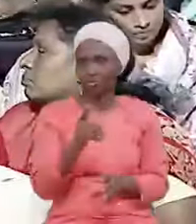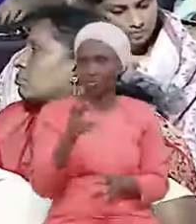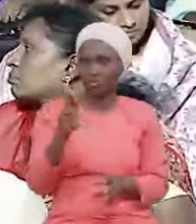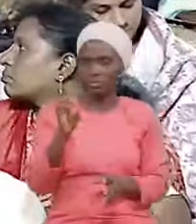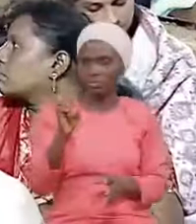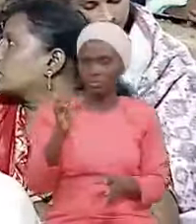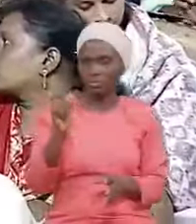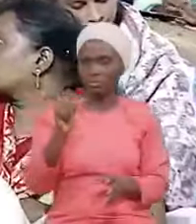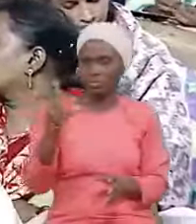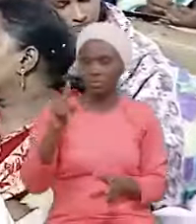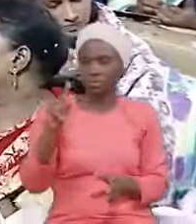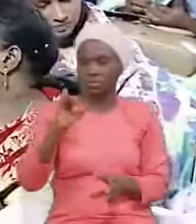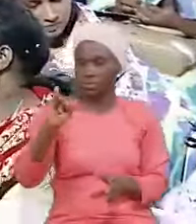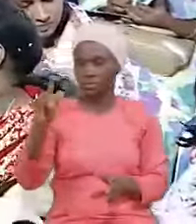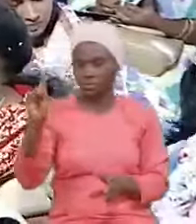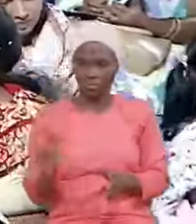ఇచ్చుకుంటే వాస్తవికత మారదు.